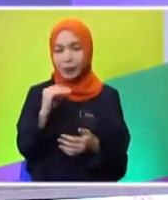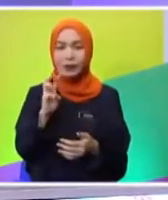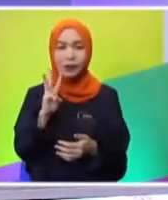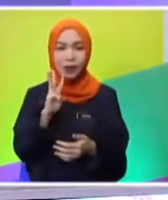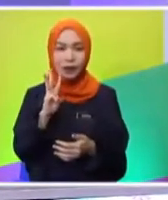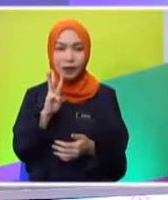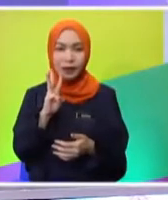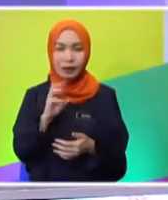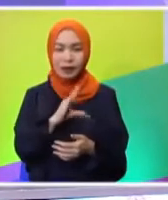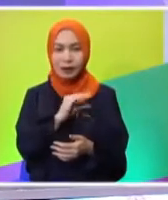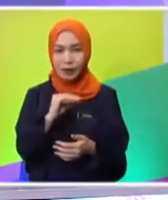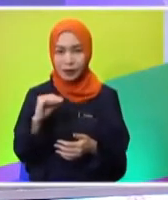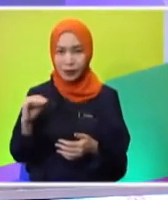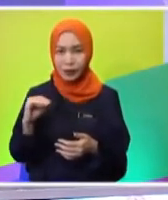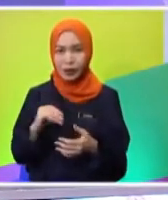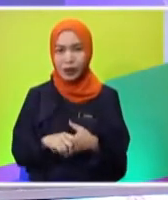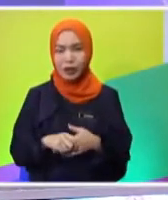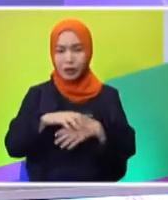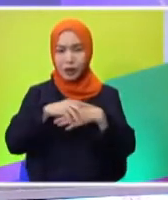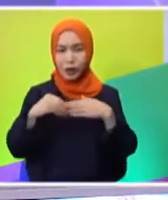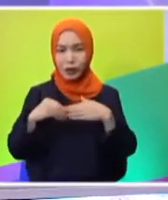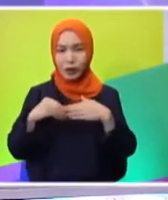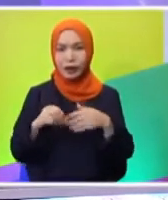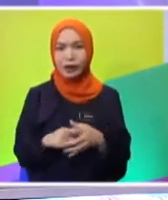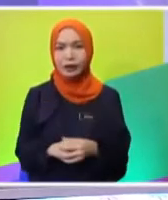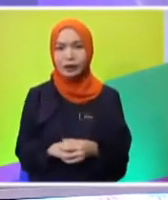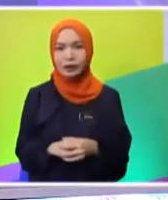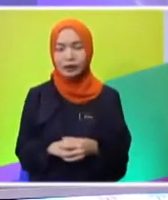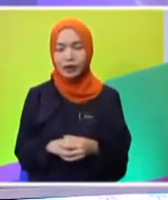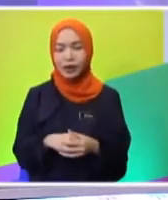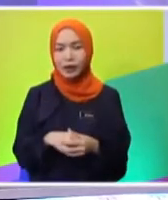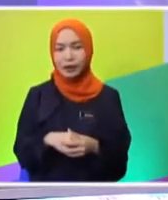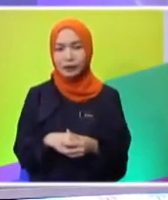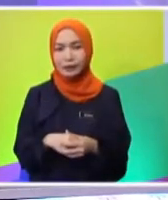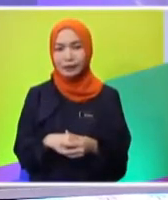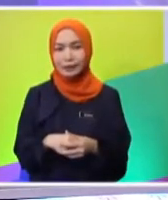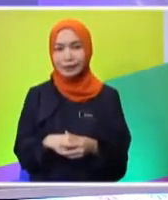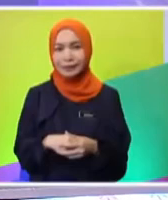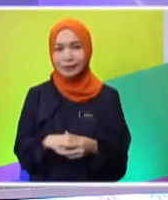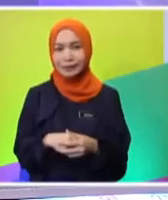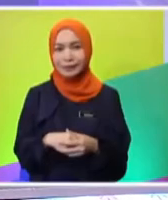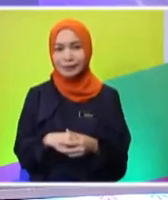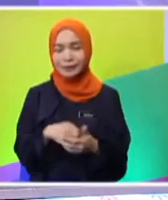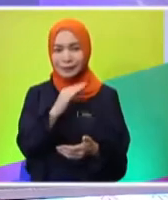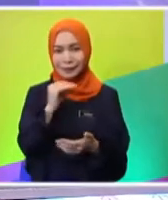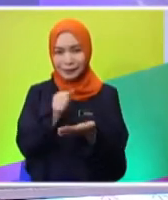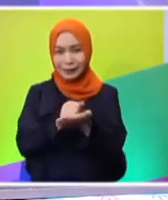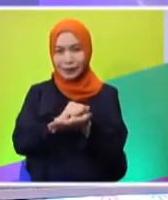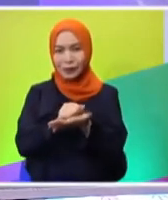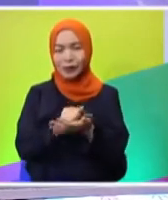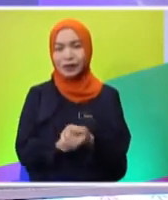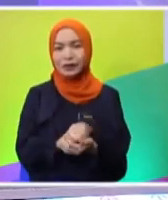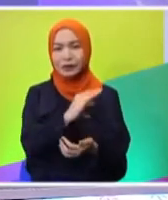gunakan sarung tangan getah ya sebagai acuan ya sebagai acuan eh hujan